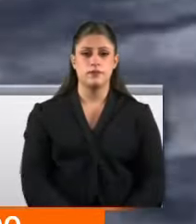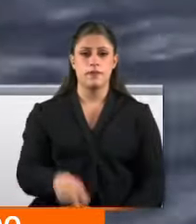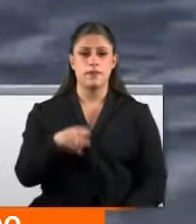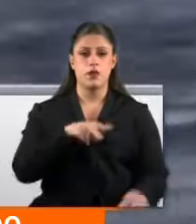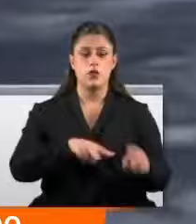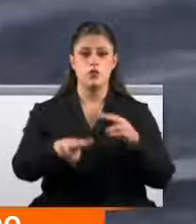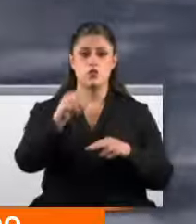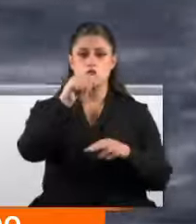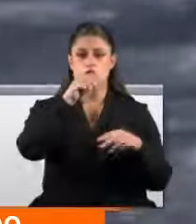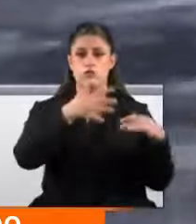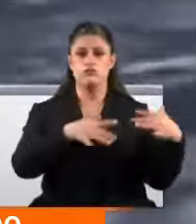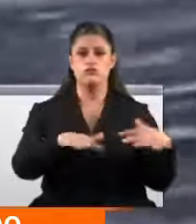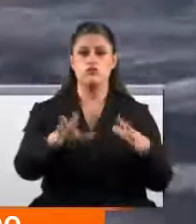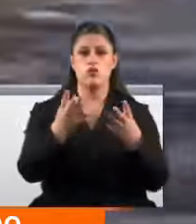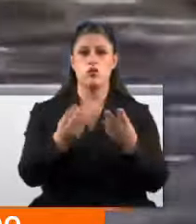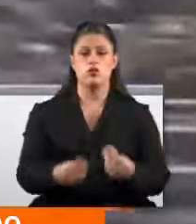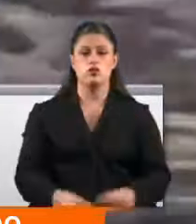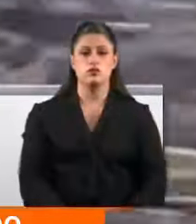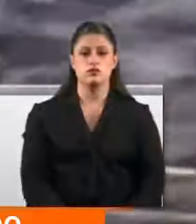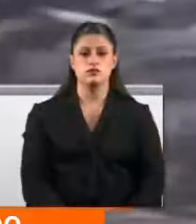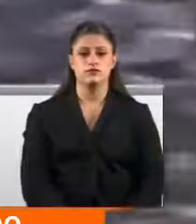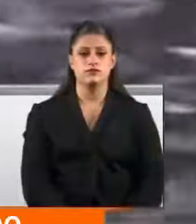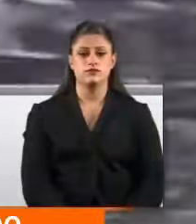yollar nehre döndü.